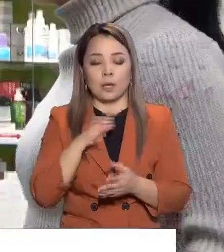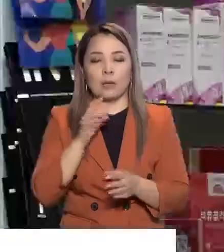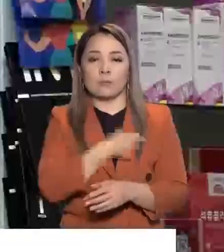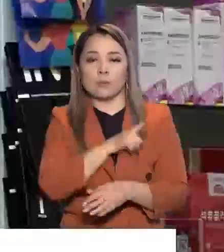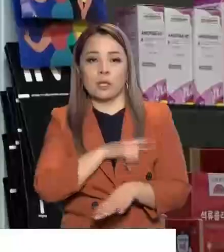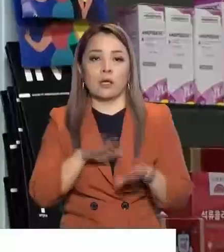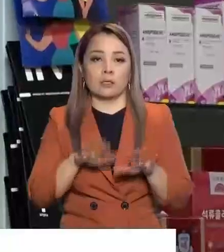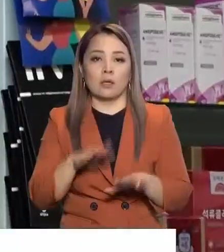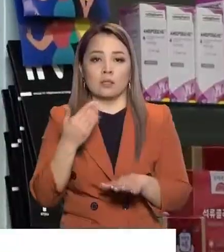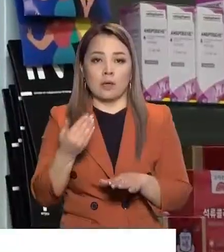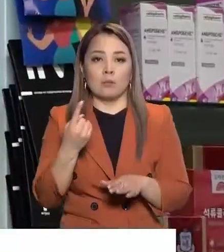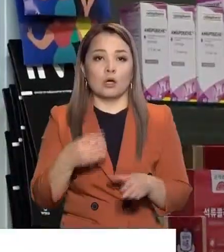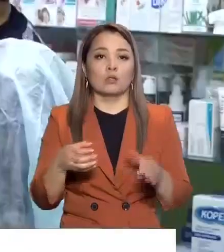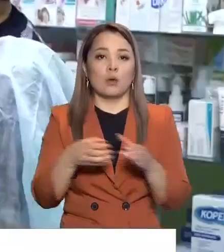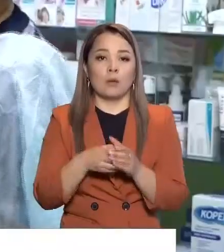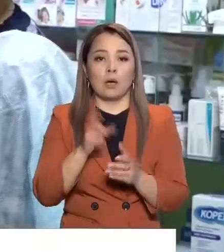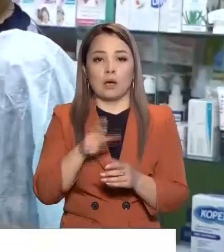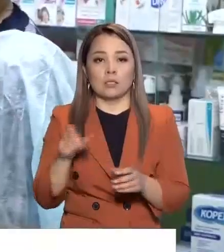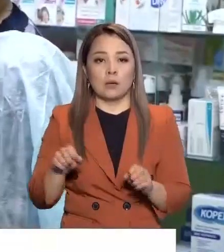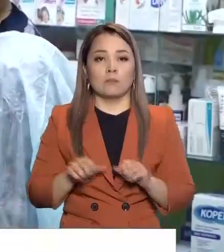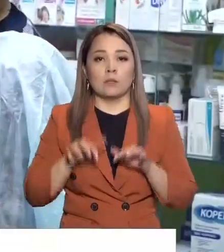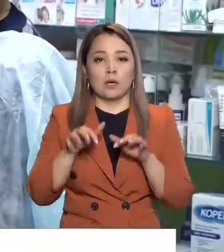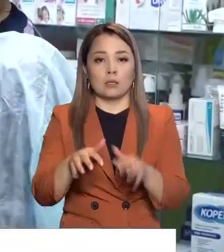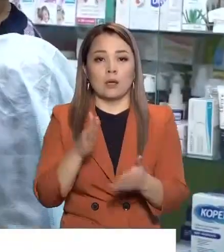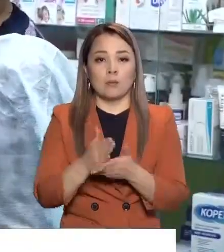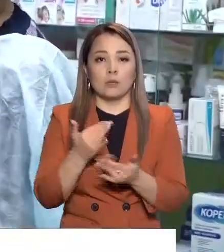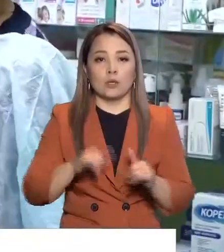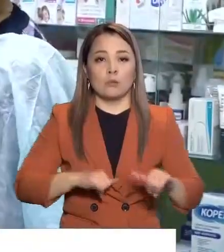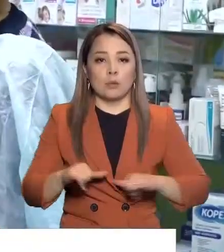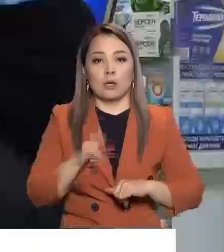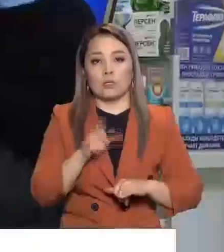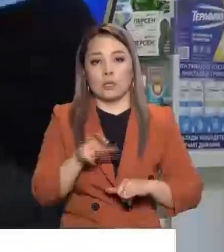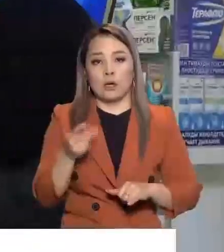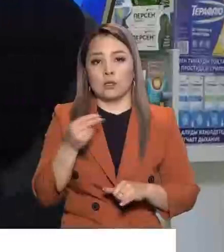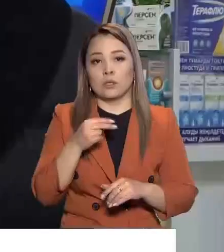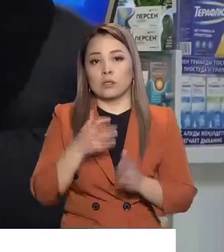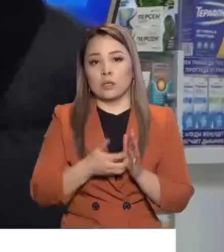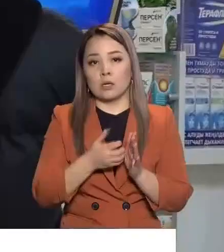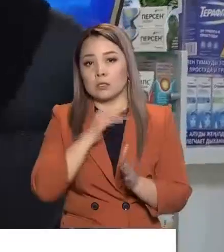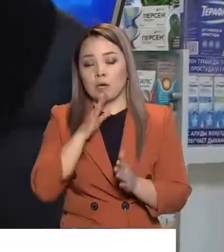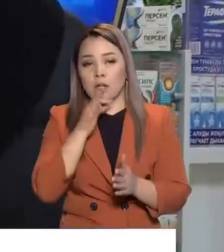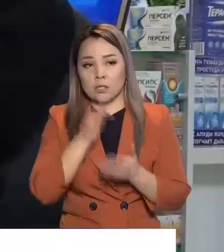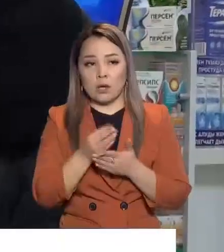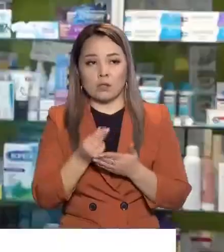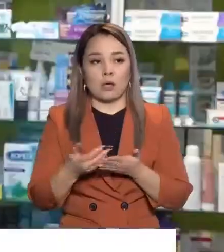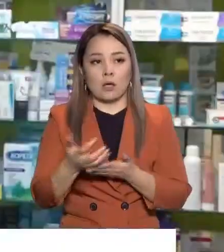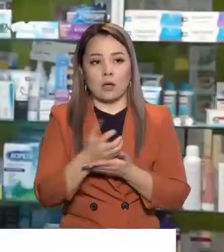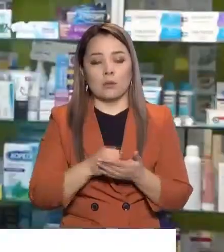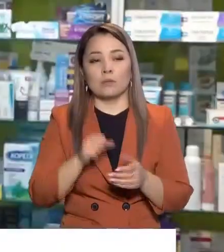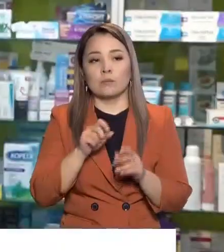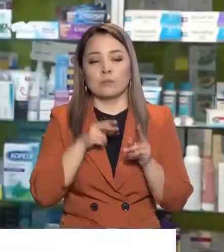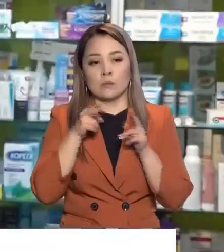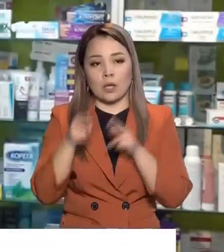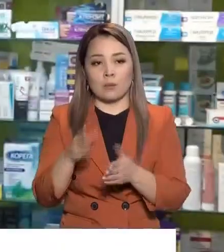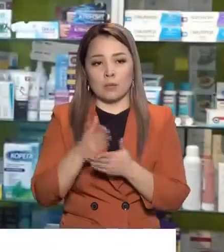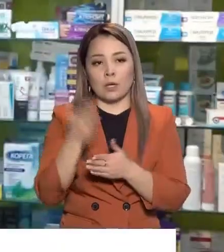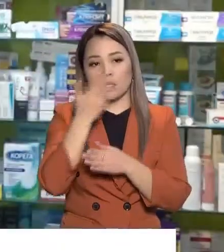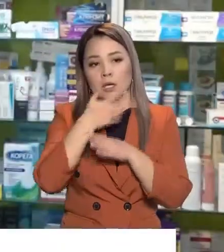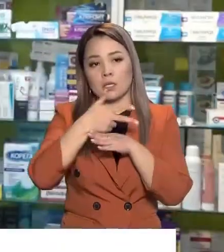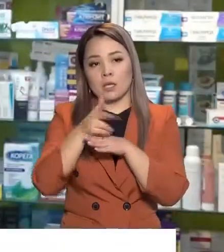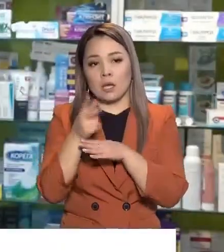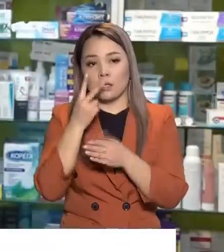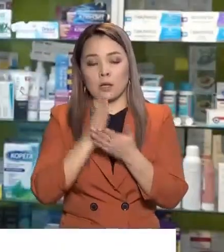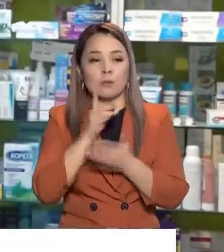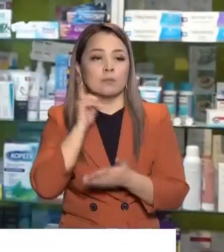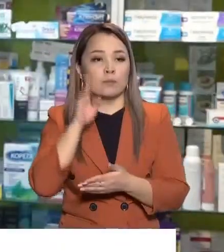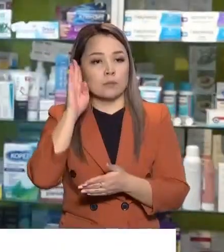дәріханасына бір топадан басып кірген. Айтуынша, бұзақылар ақша таппаған соң қолға түскенді алып кеткен. Камера видеофиксациядан қарасақ,